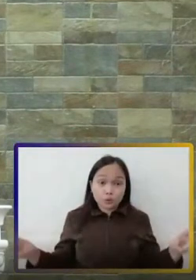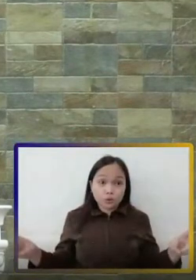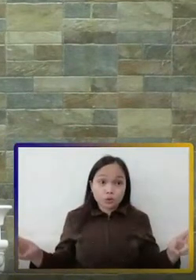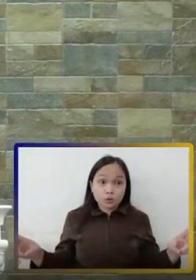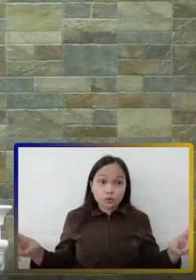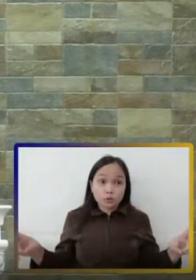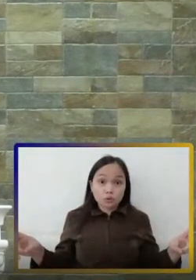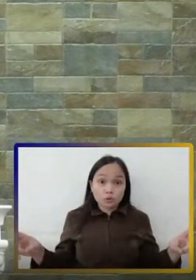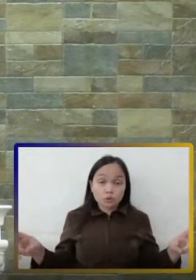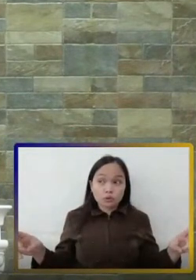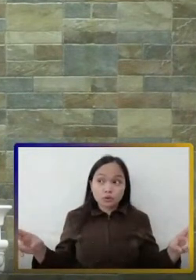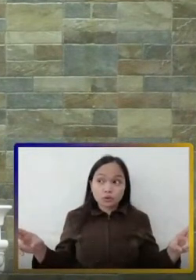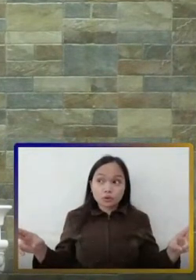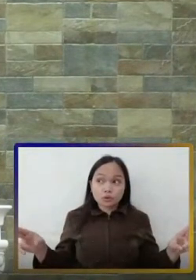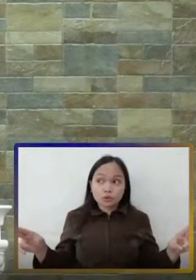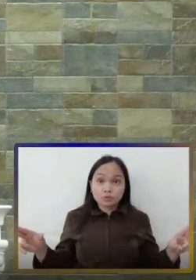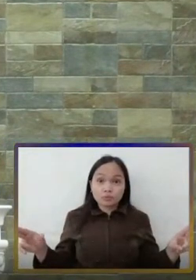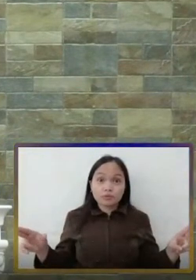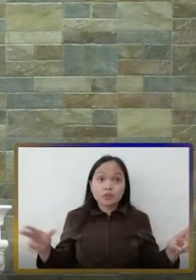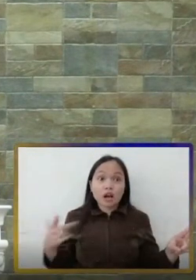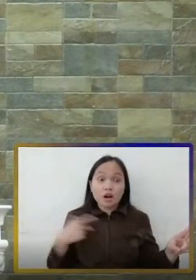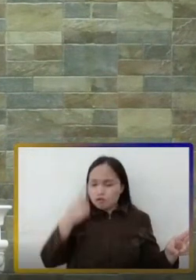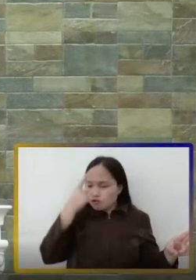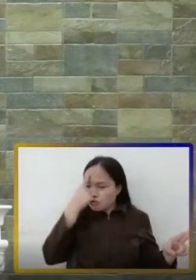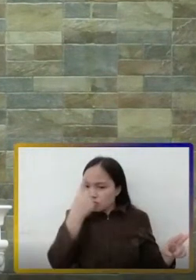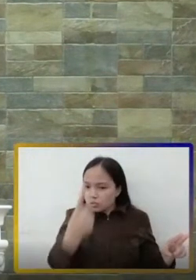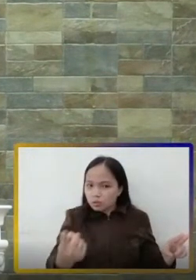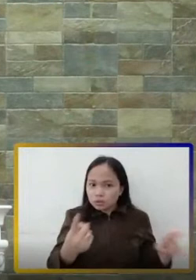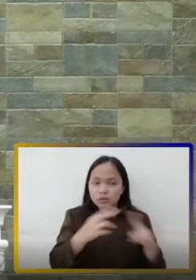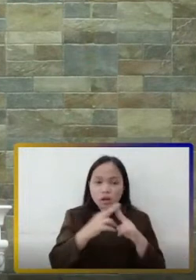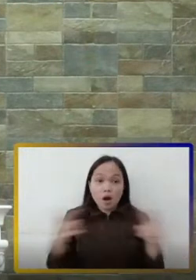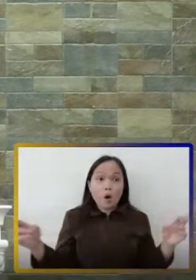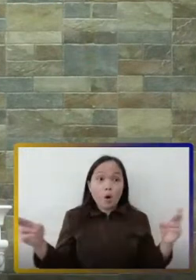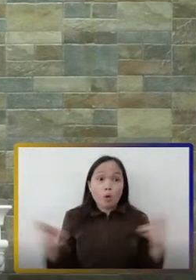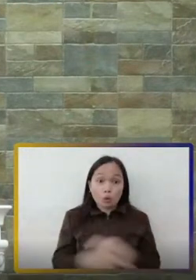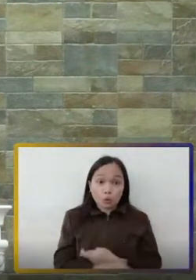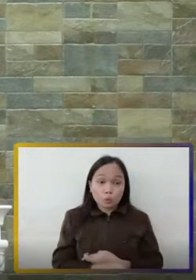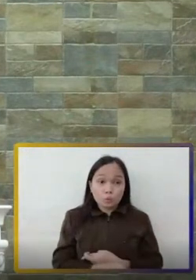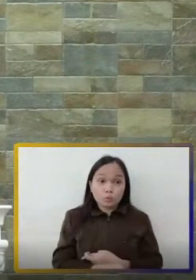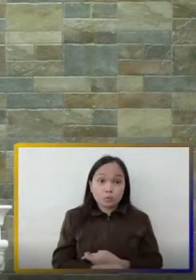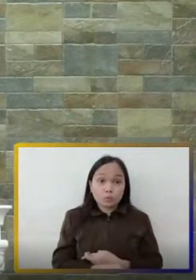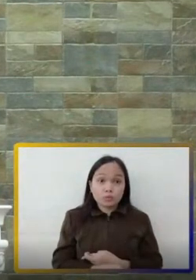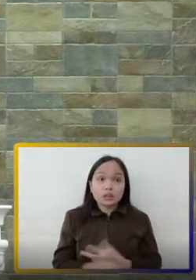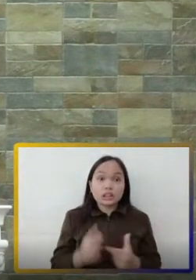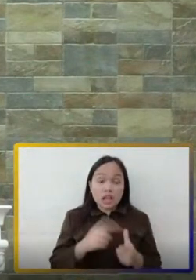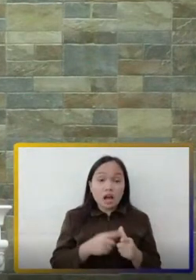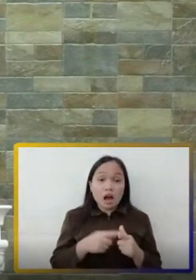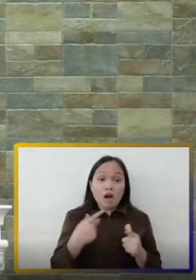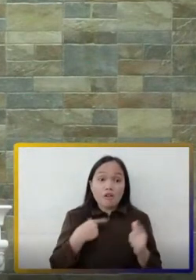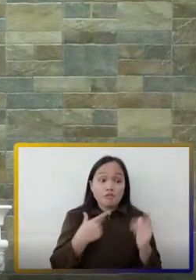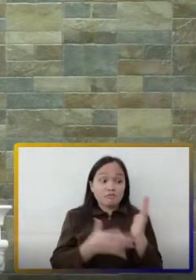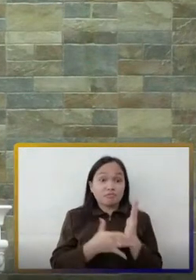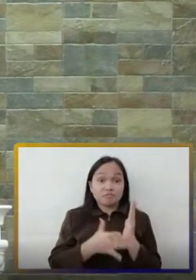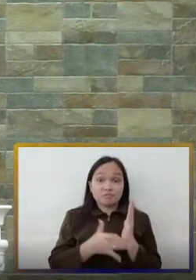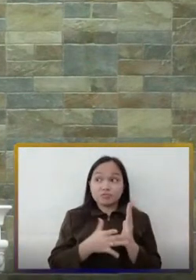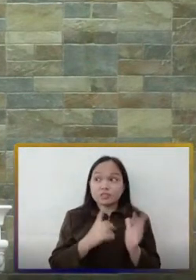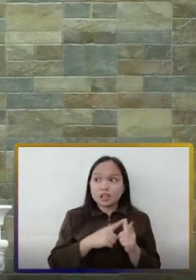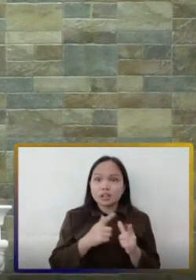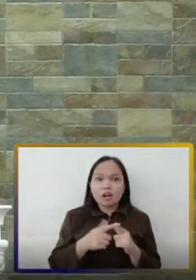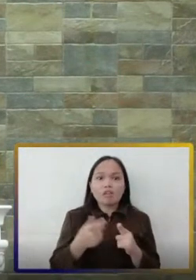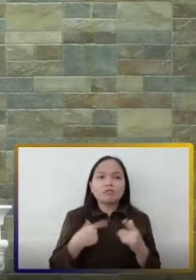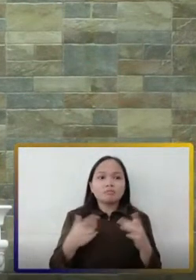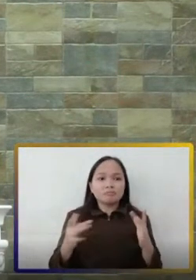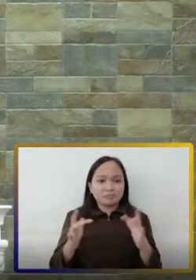Solo ng bahay niyo. Nagsosolo sa bahay, sa kwarto niya, at meron siyang gadget, at meron siyang